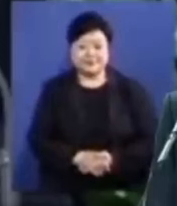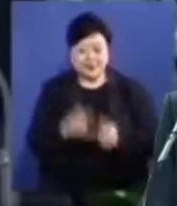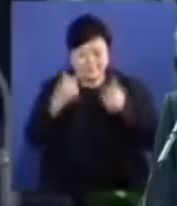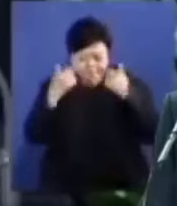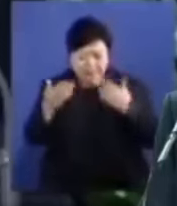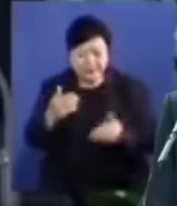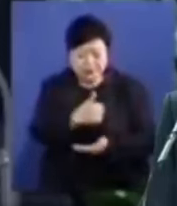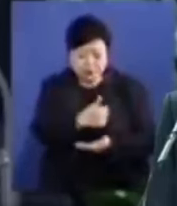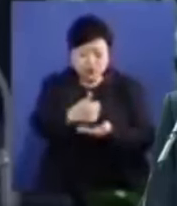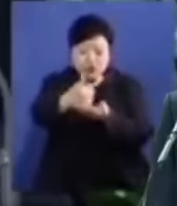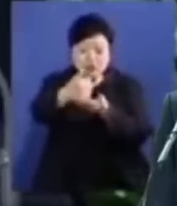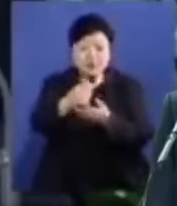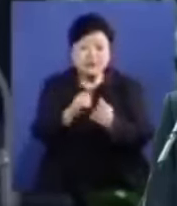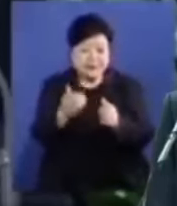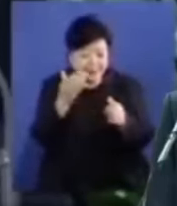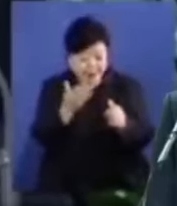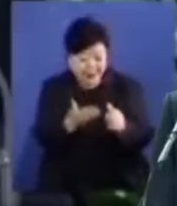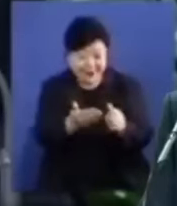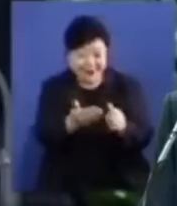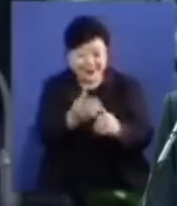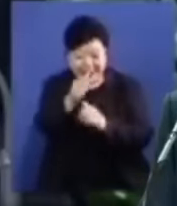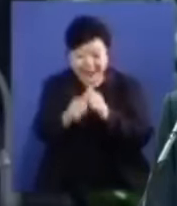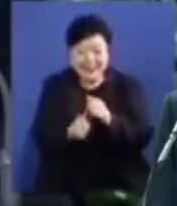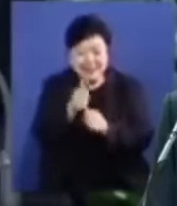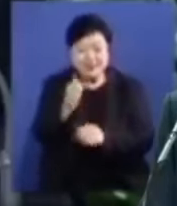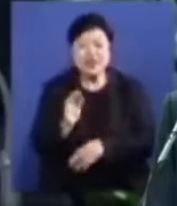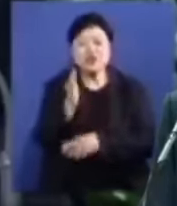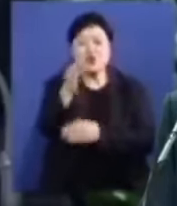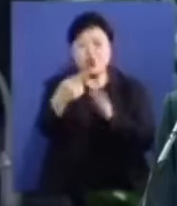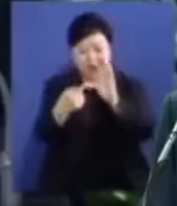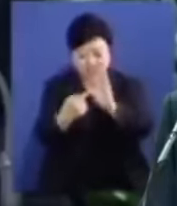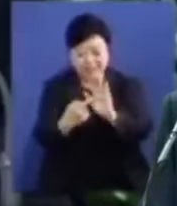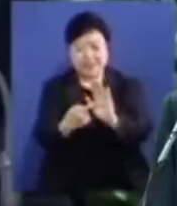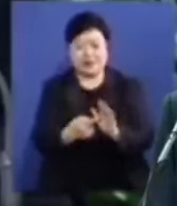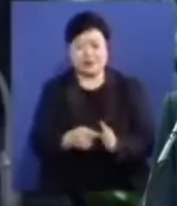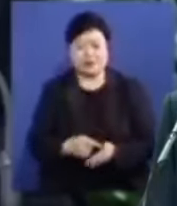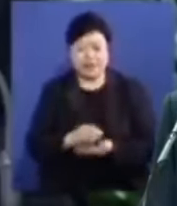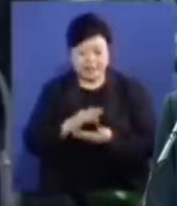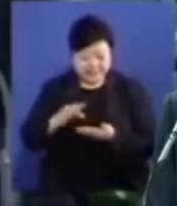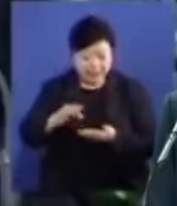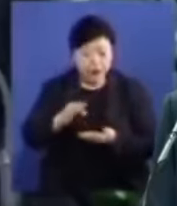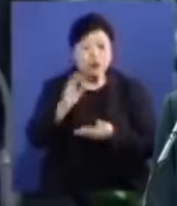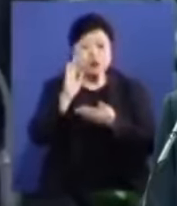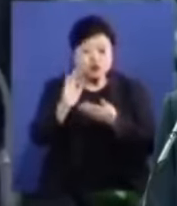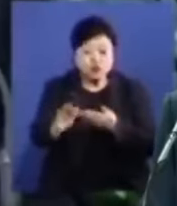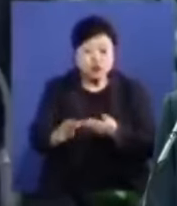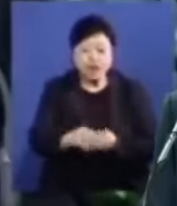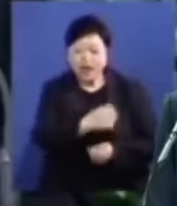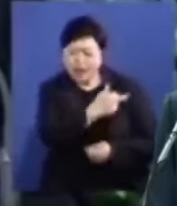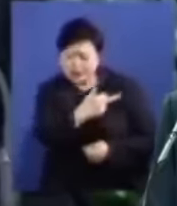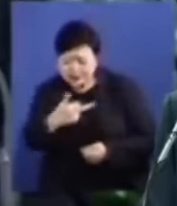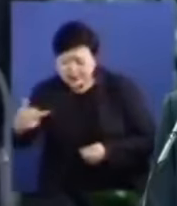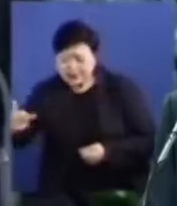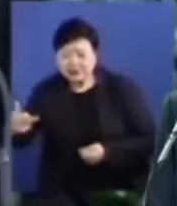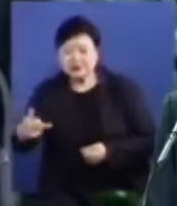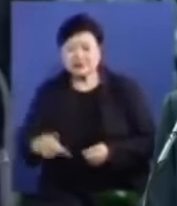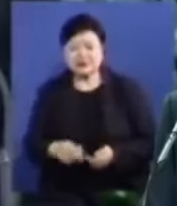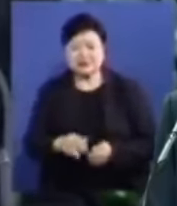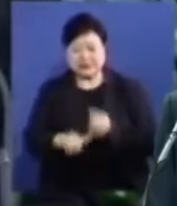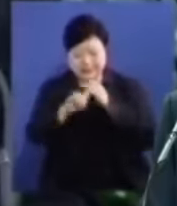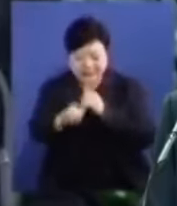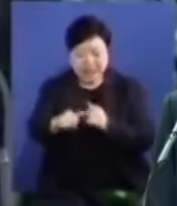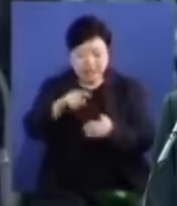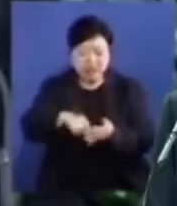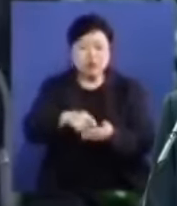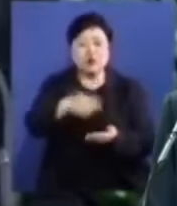반드시 주님은 그런 사람에게 하나님의 영광을 나타낸 도구로 삼고 나중에 크나큰 보상을 주시는